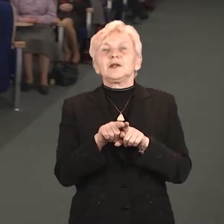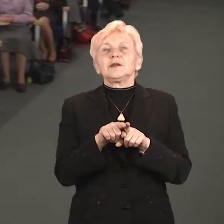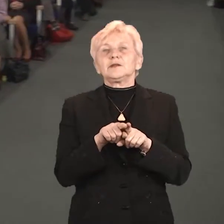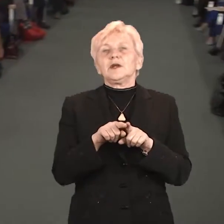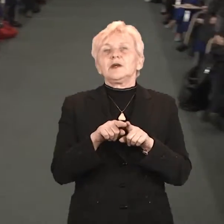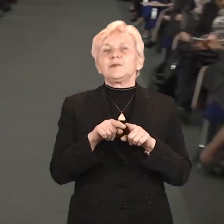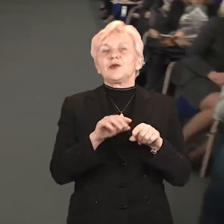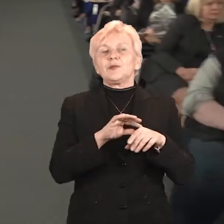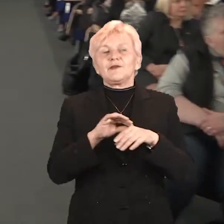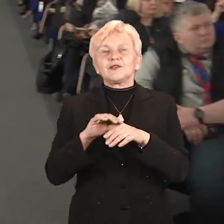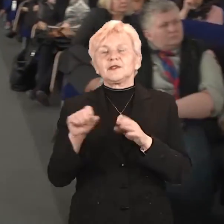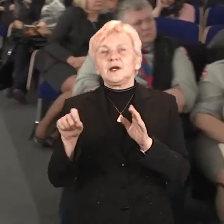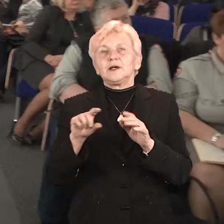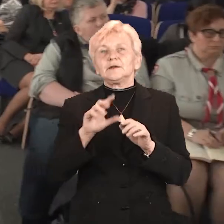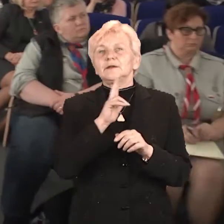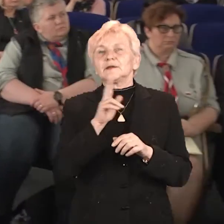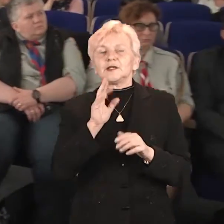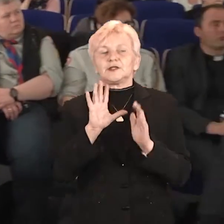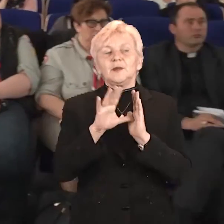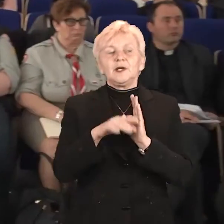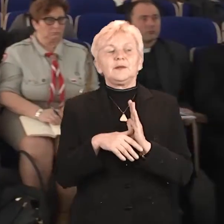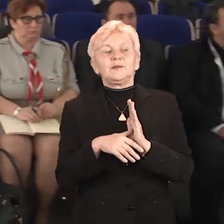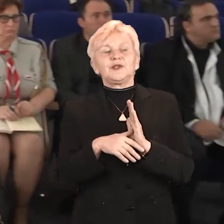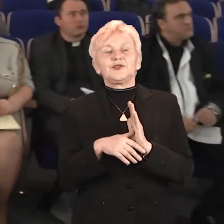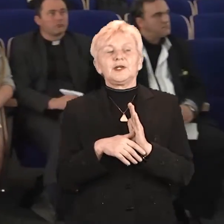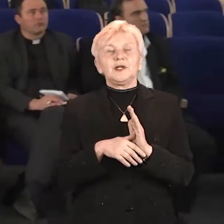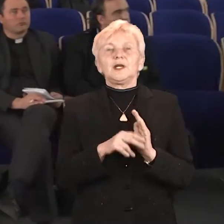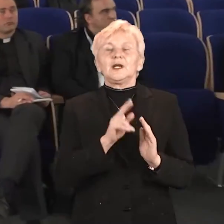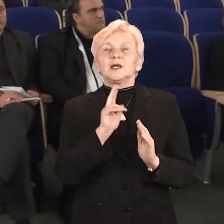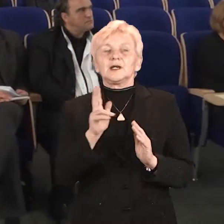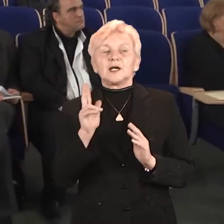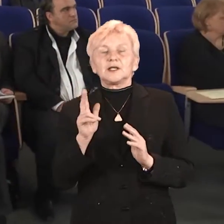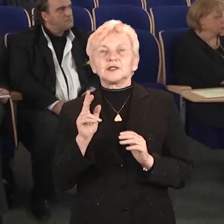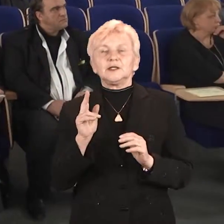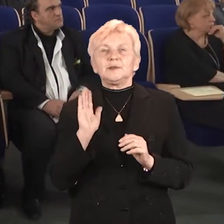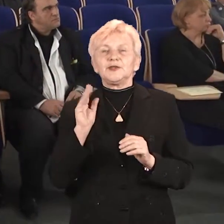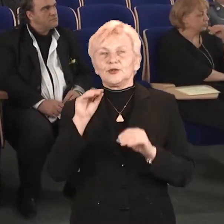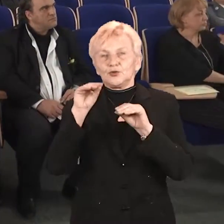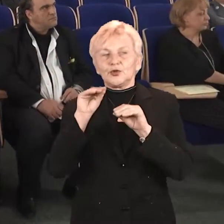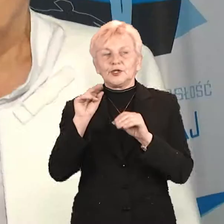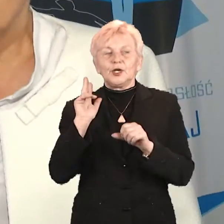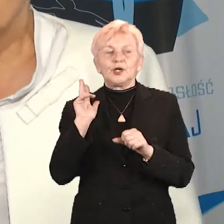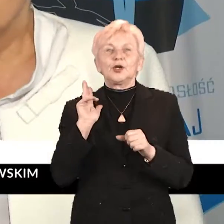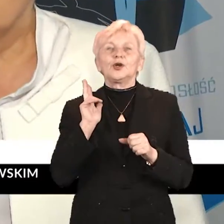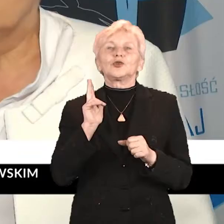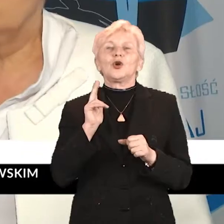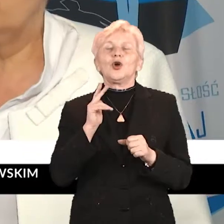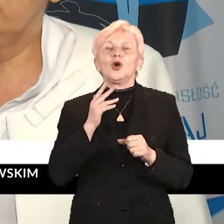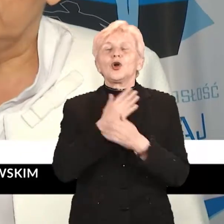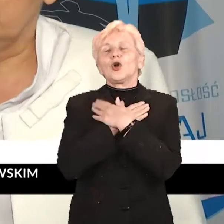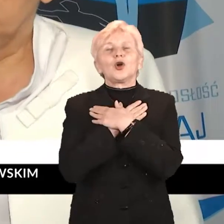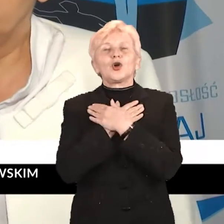fundacji, stowarzyszeń czy ośrodków interwencji kryzysowej. Tak naprawdę każdy, komu nie jest obojętna krzywda dzieci. Uważam, że to jest